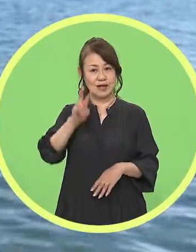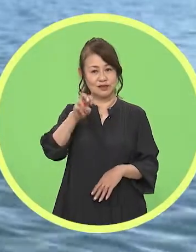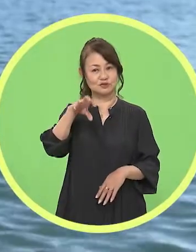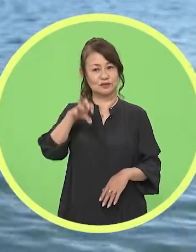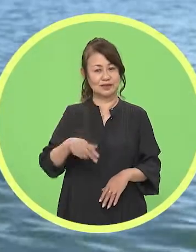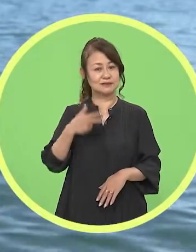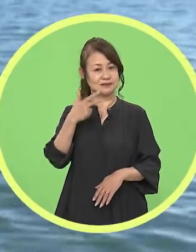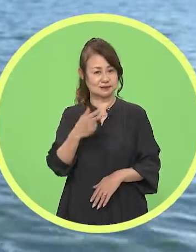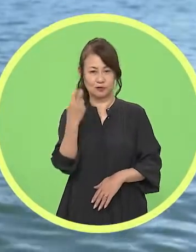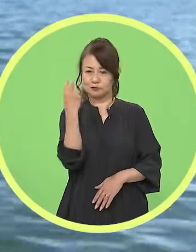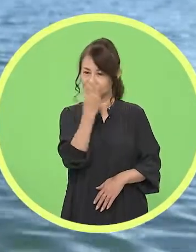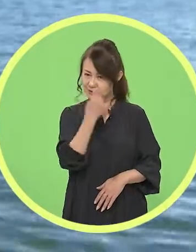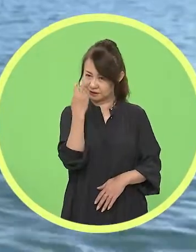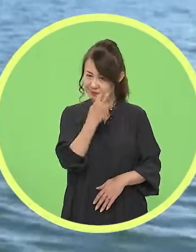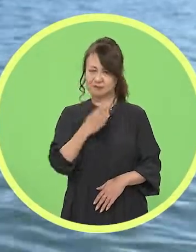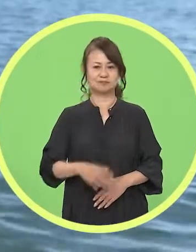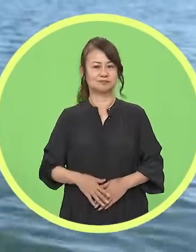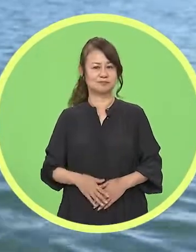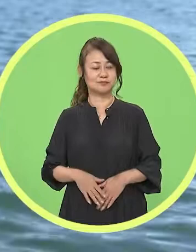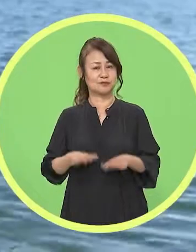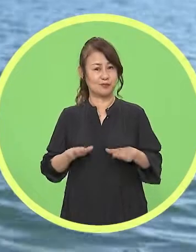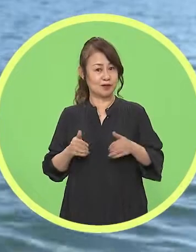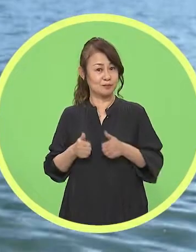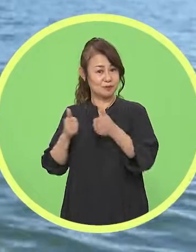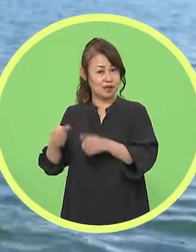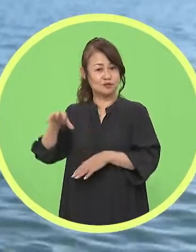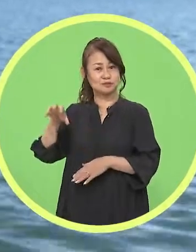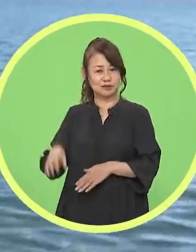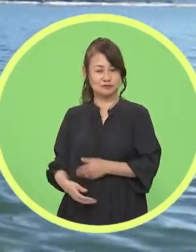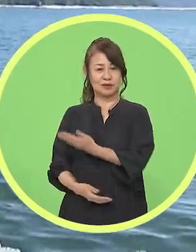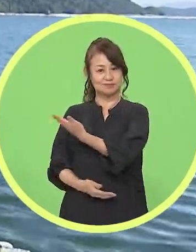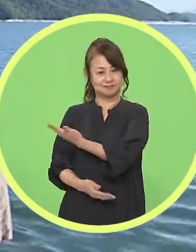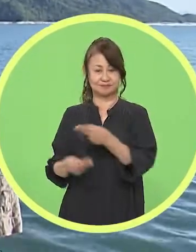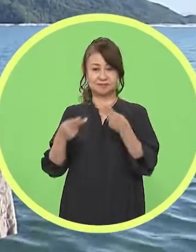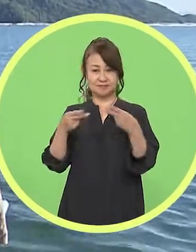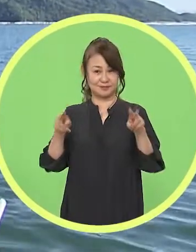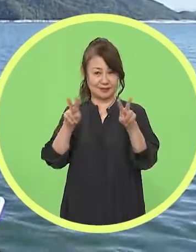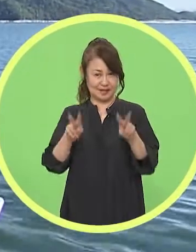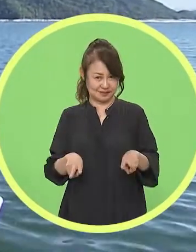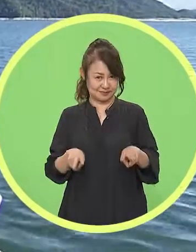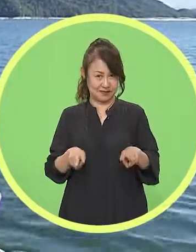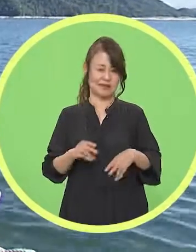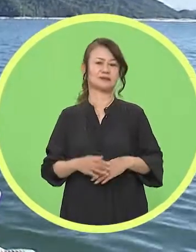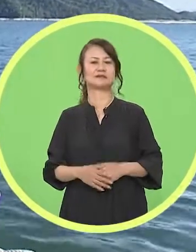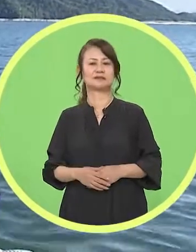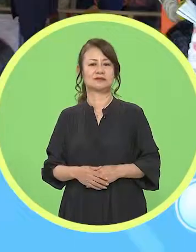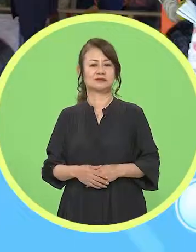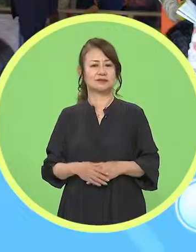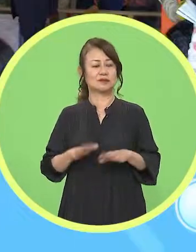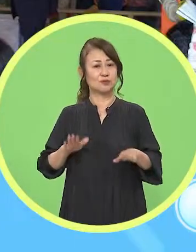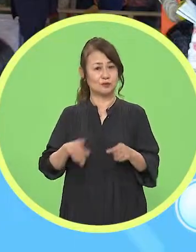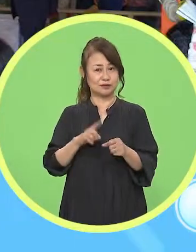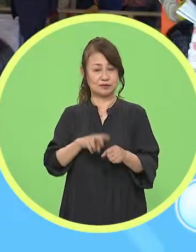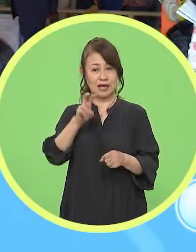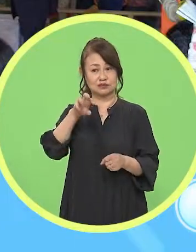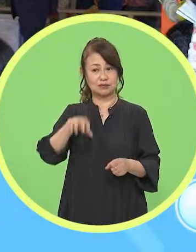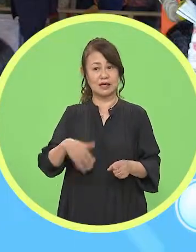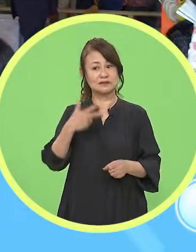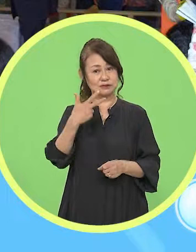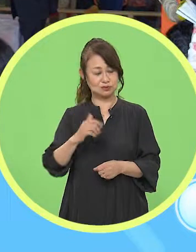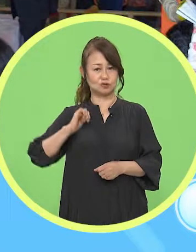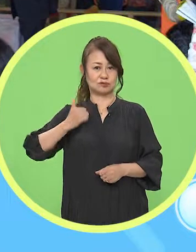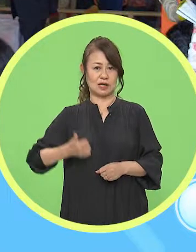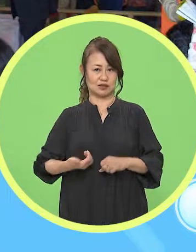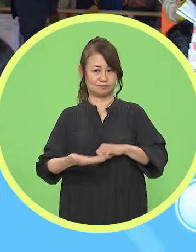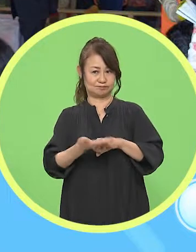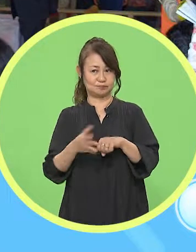今週は廿日市市を調査します。今回向かうのはあちら、宮島です。 今年は